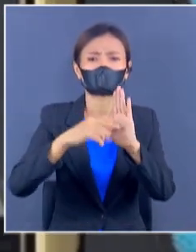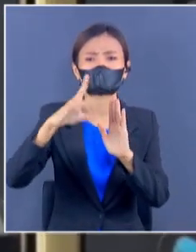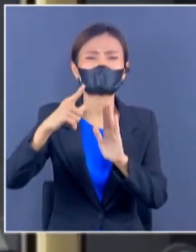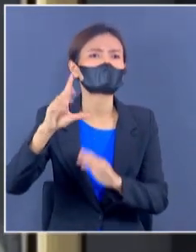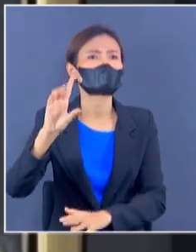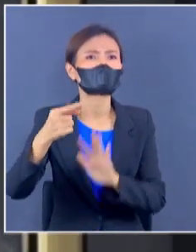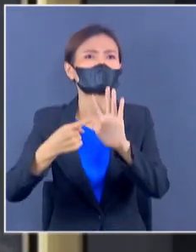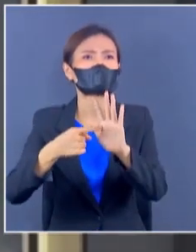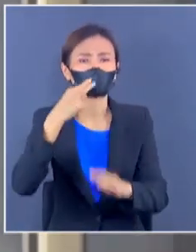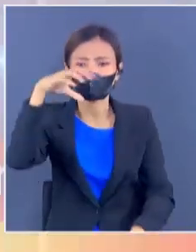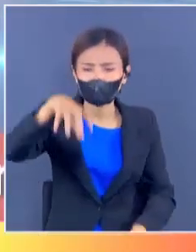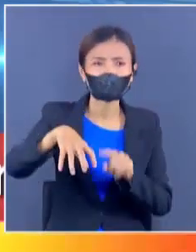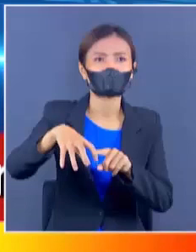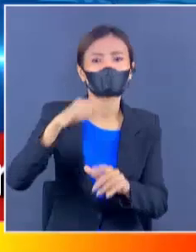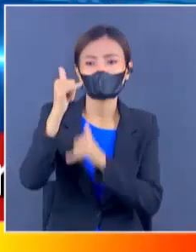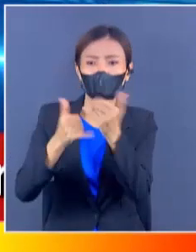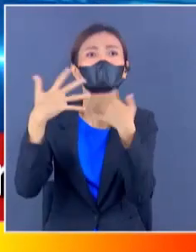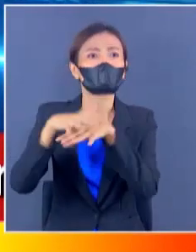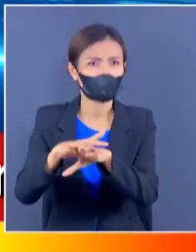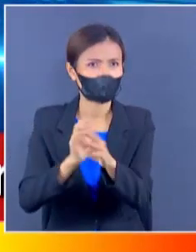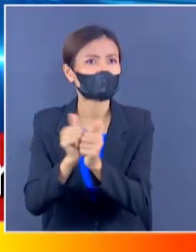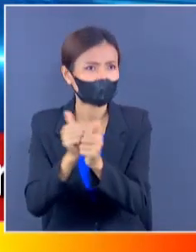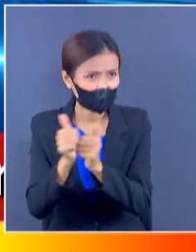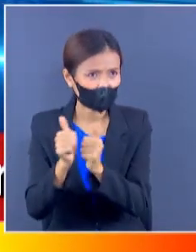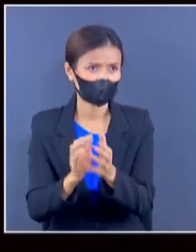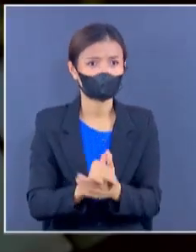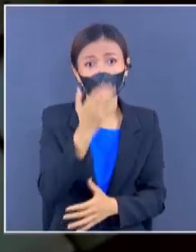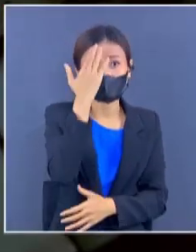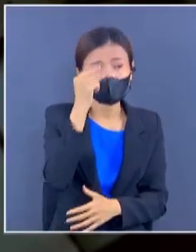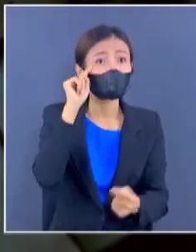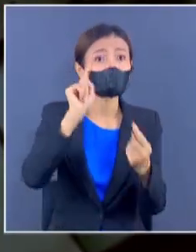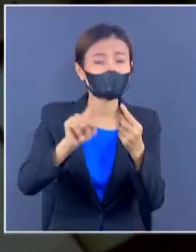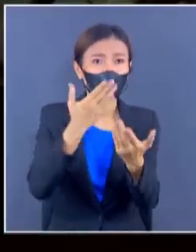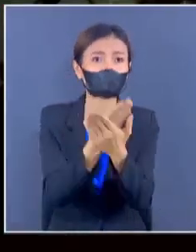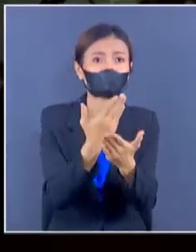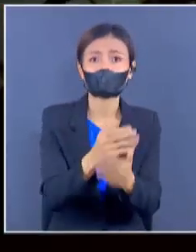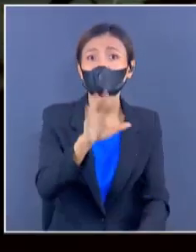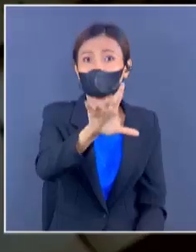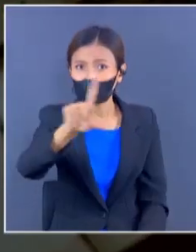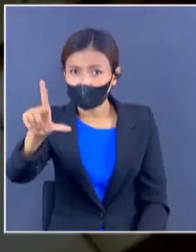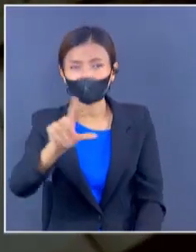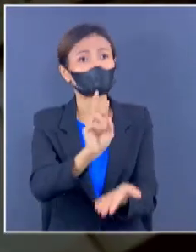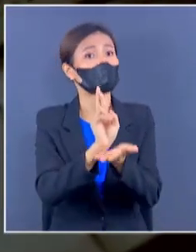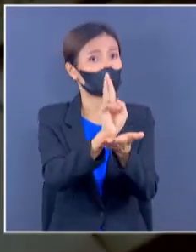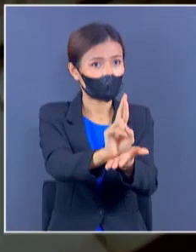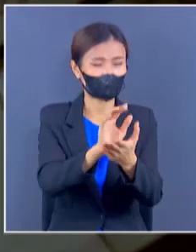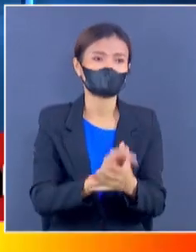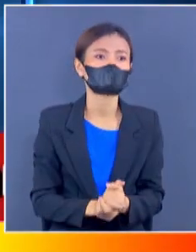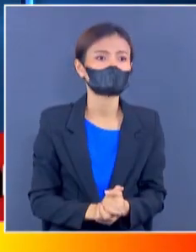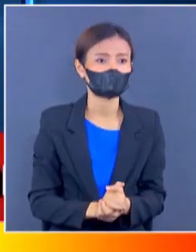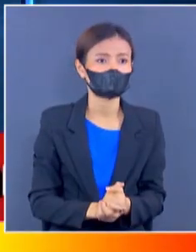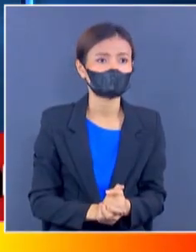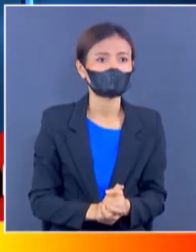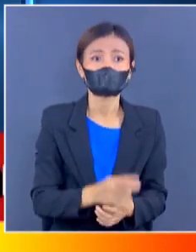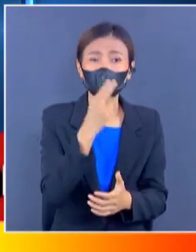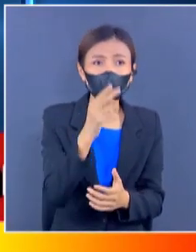ลนและคุณผู้ชมทางบ้านได้มาร่วมสนุกกันเพื่อครอบครองรับเงินรางวัลมูลค่า5ล้านบาทกับแคมเปญอาบาโลนถ